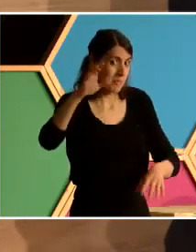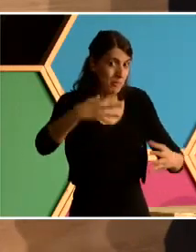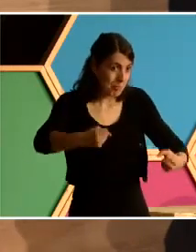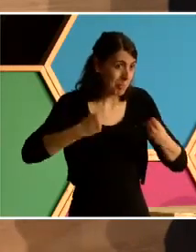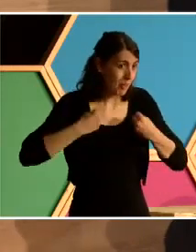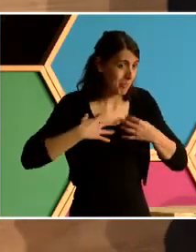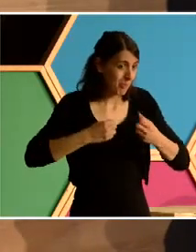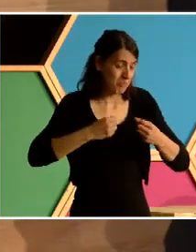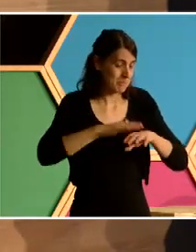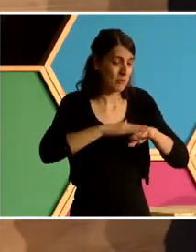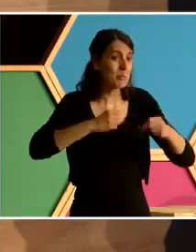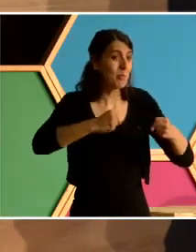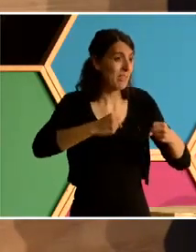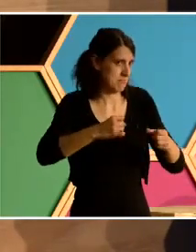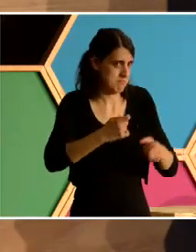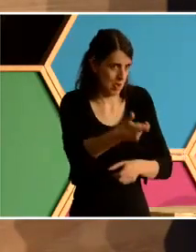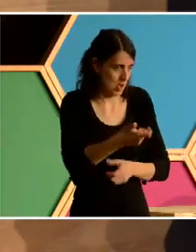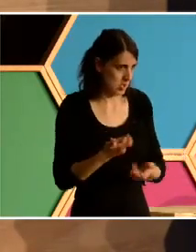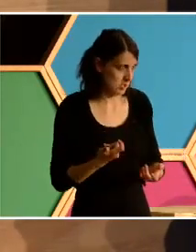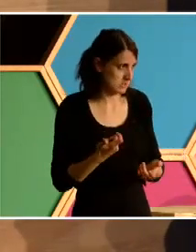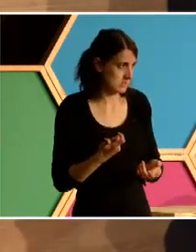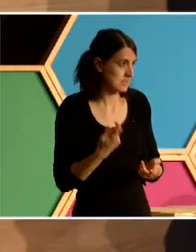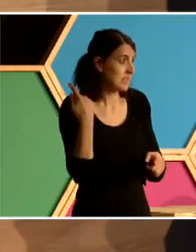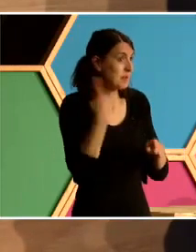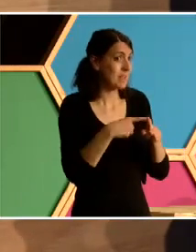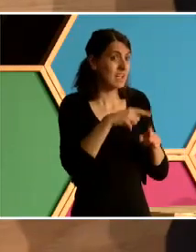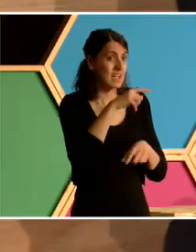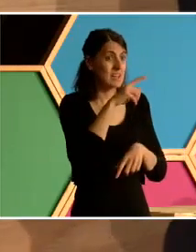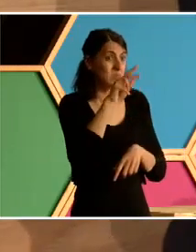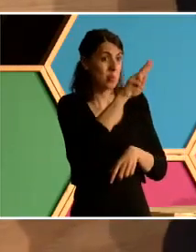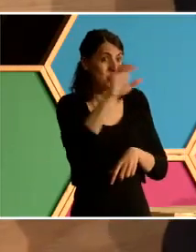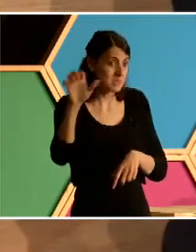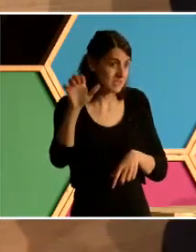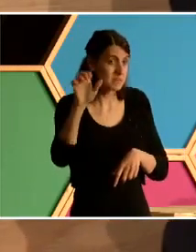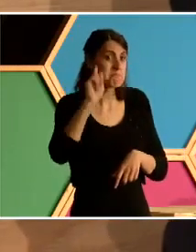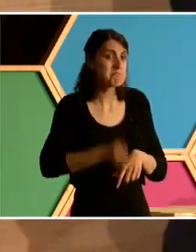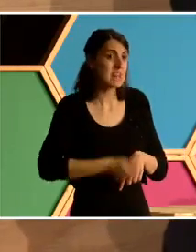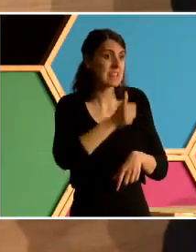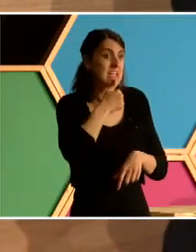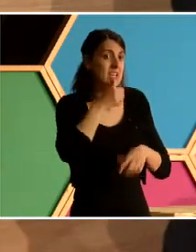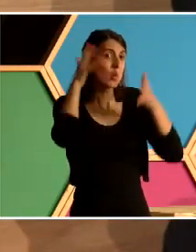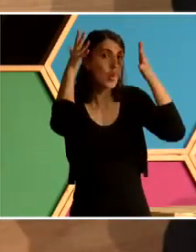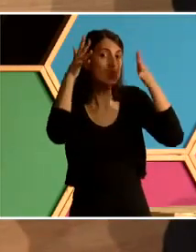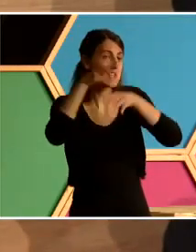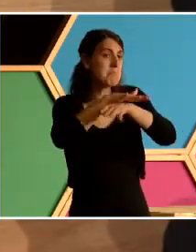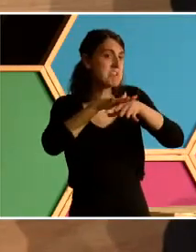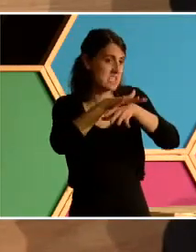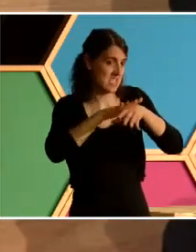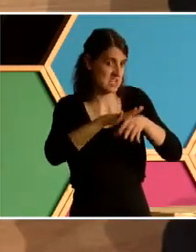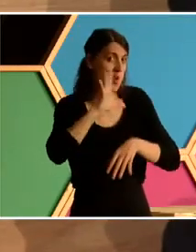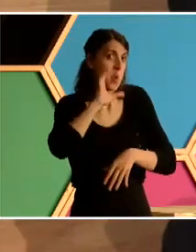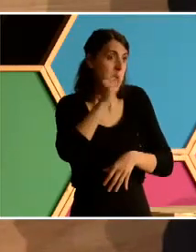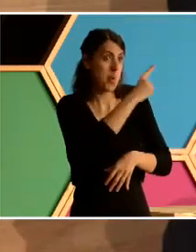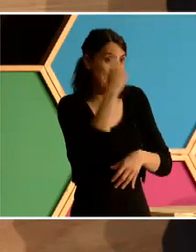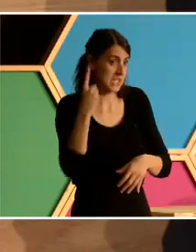poquíssim. Resulta que la major part d'actuacions que es fan a la Unió Europea venen determinades pel Consell de Ministres, és a dir, pels governs, pels